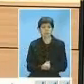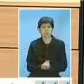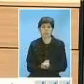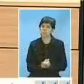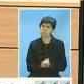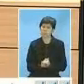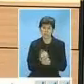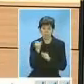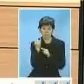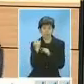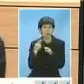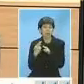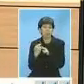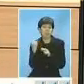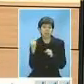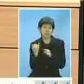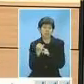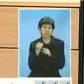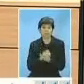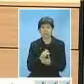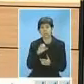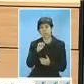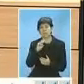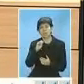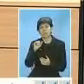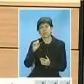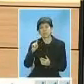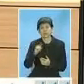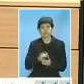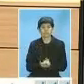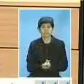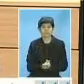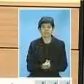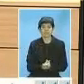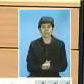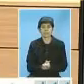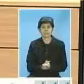จำเลยคนนี้ชื่ออะไรครับชื่อนายสมยศพฤกษาเกษมสุขครับ